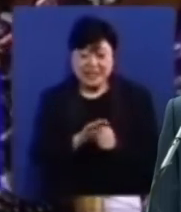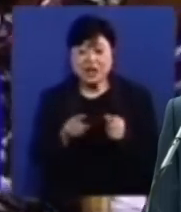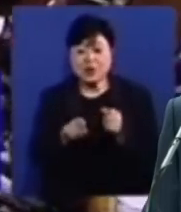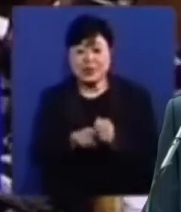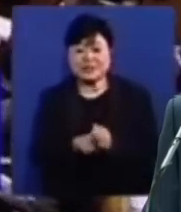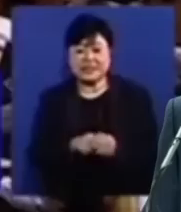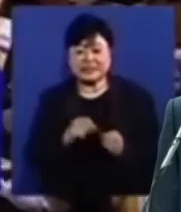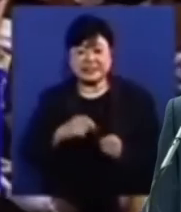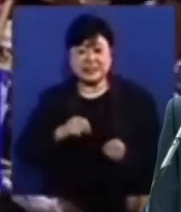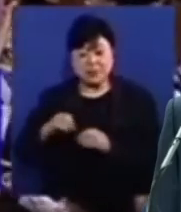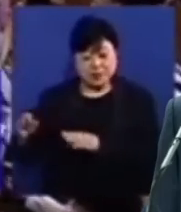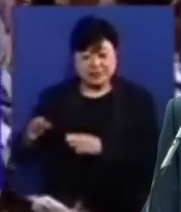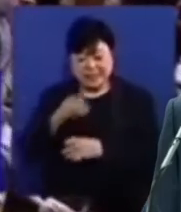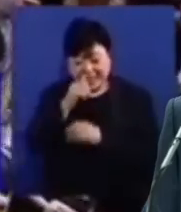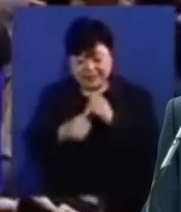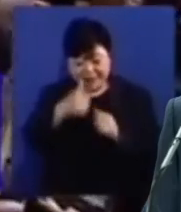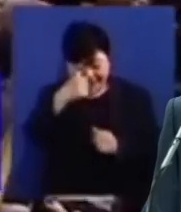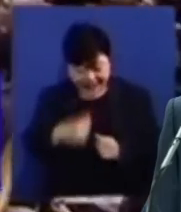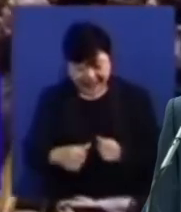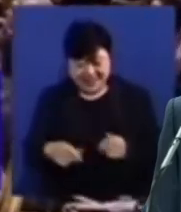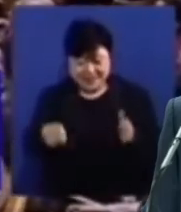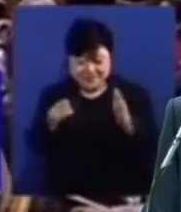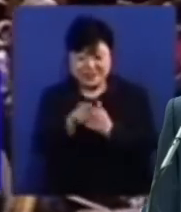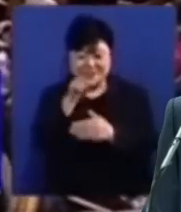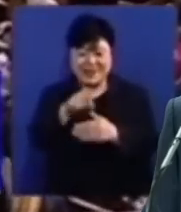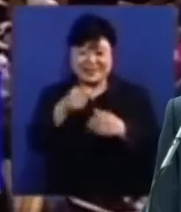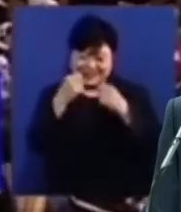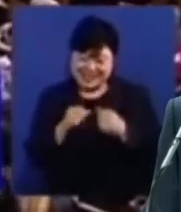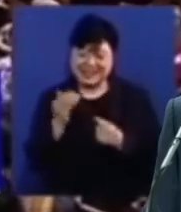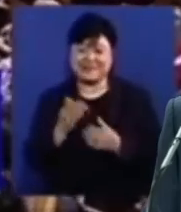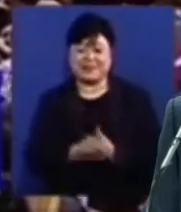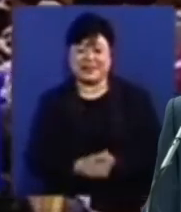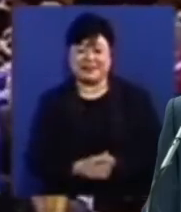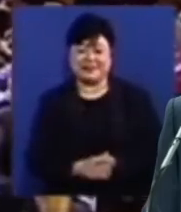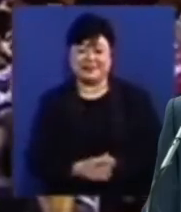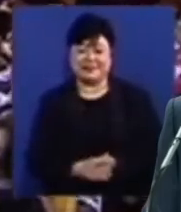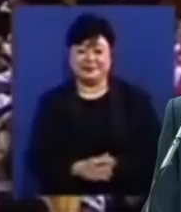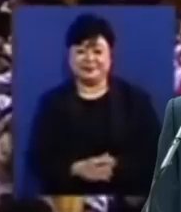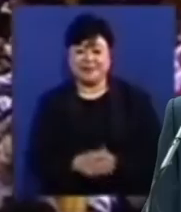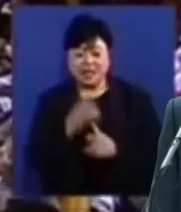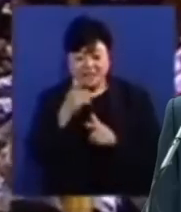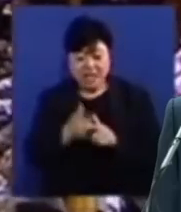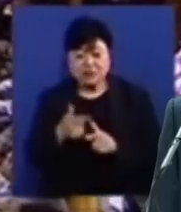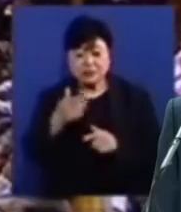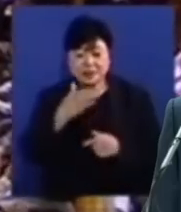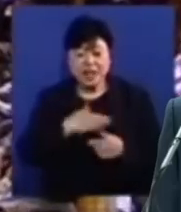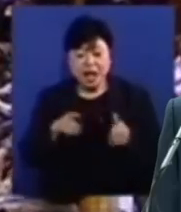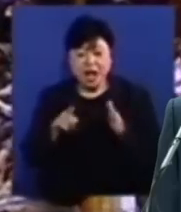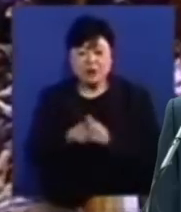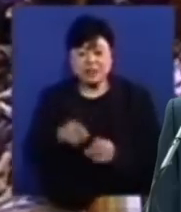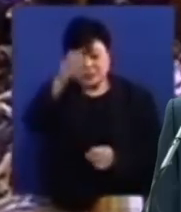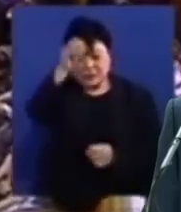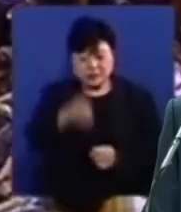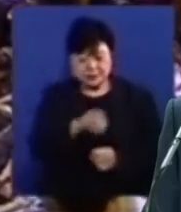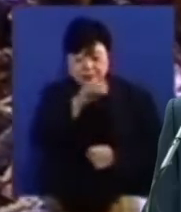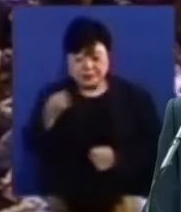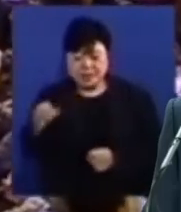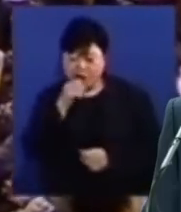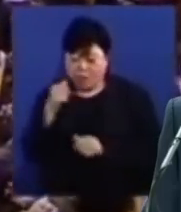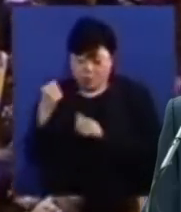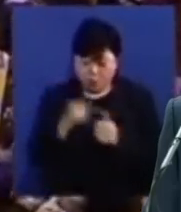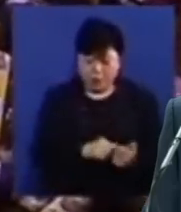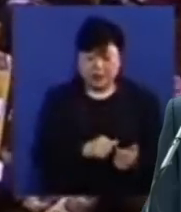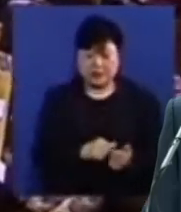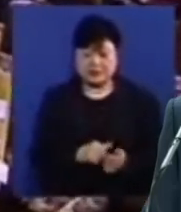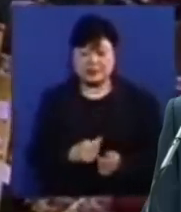자기 자신을 버리신 하나님의 아들을 믿는 믿음 안에서 사는 것이라. 예수님이 날 위하여 십자가에 못 박였으니 내가